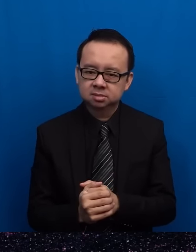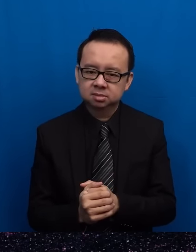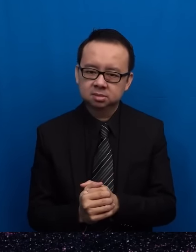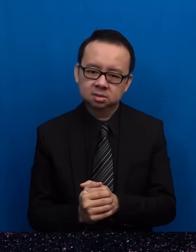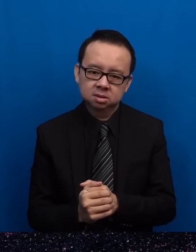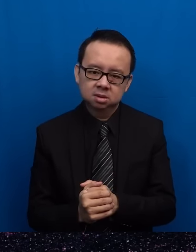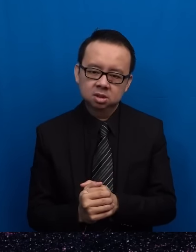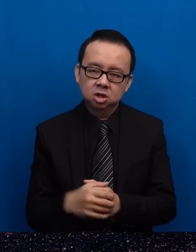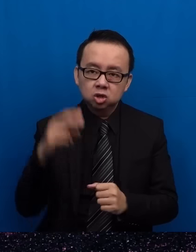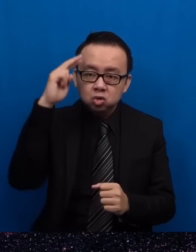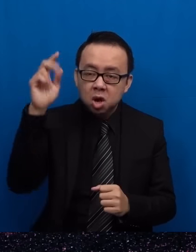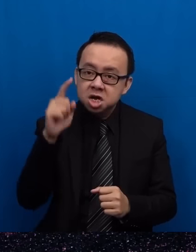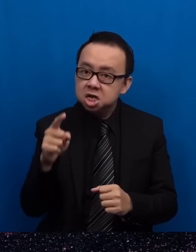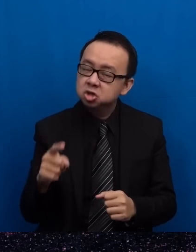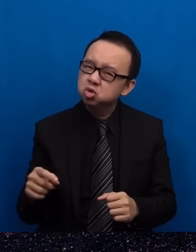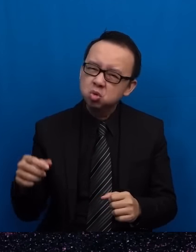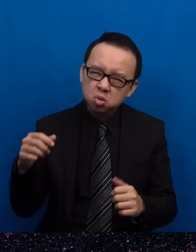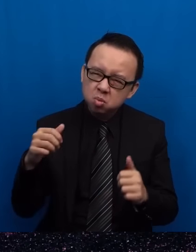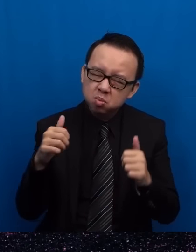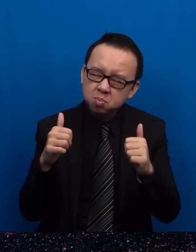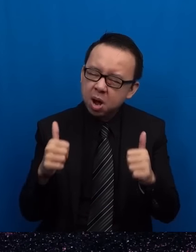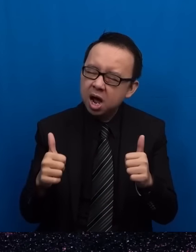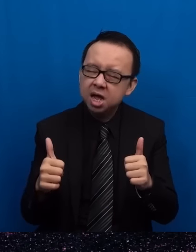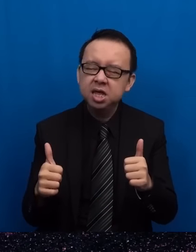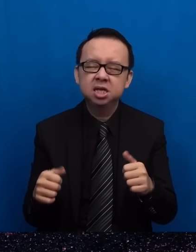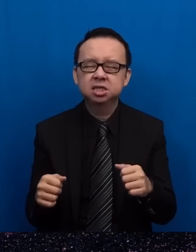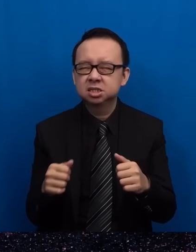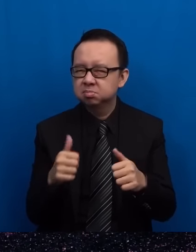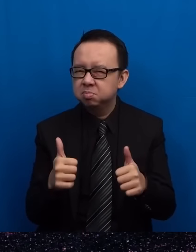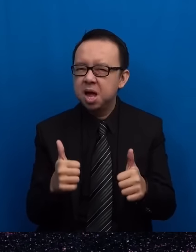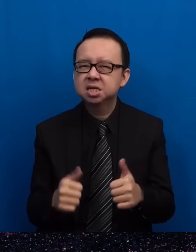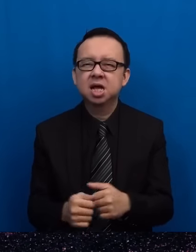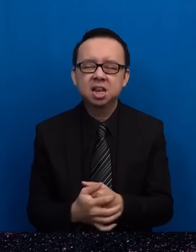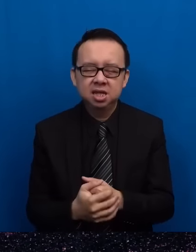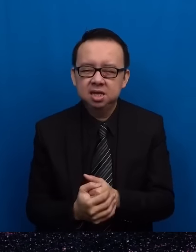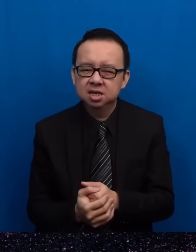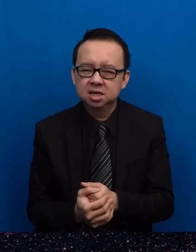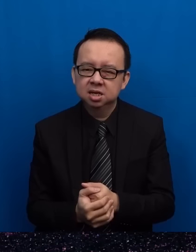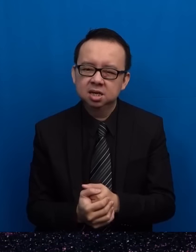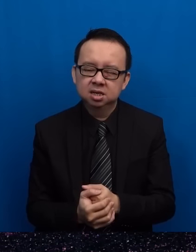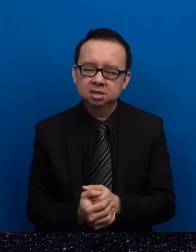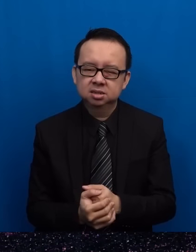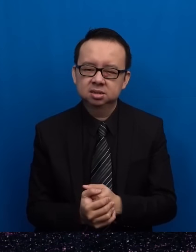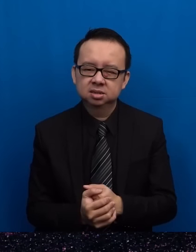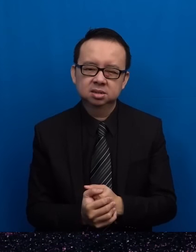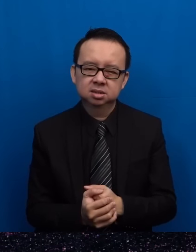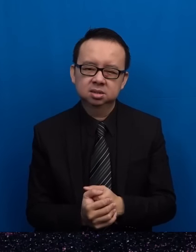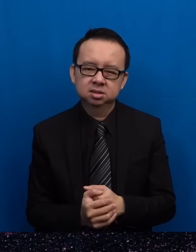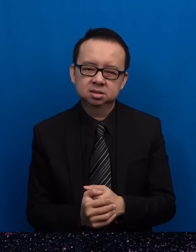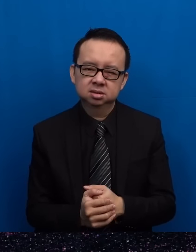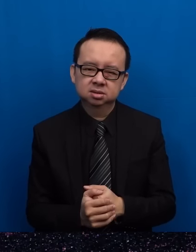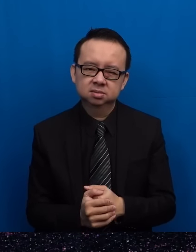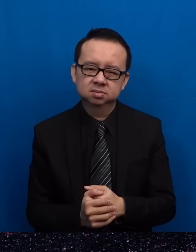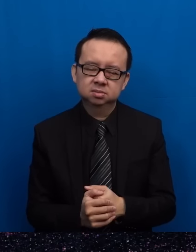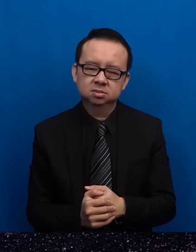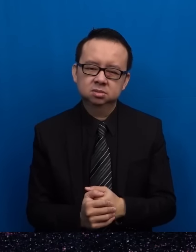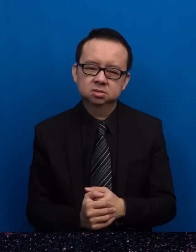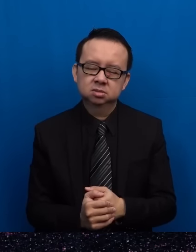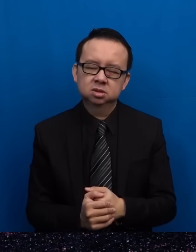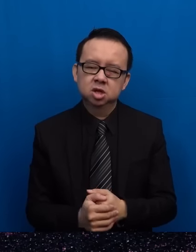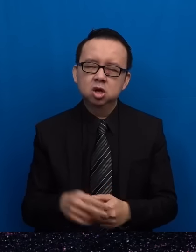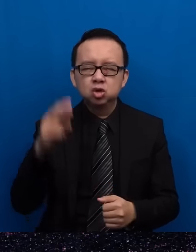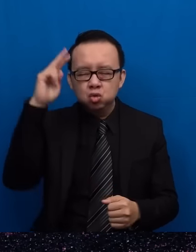Tuhan tuh saking baiknya, orang baik ditaruh di sisinya itu kelihatan jahat. Karena manusia itu tetap egois. Tuhan itu mengorbankan dirinya